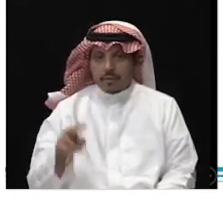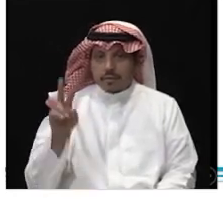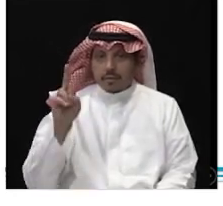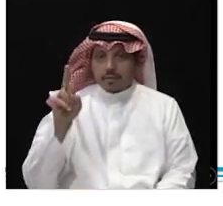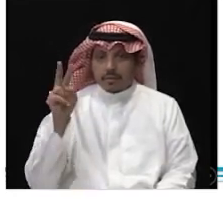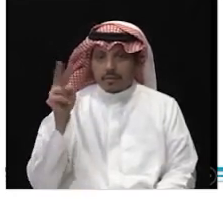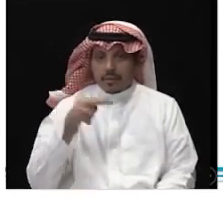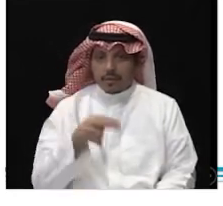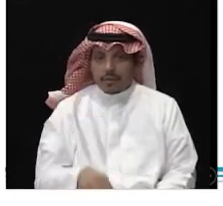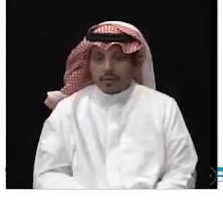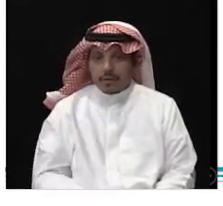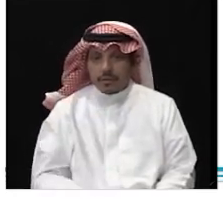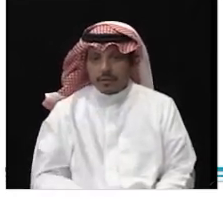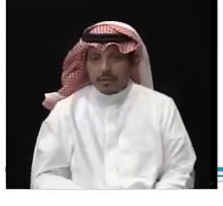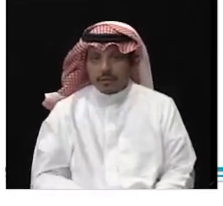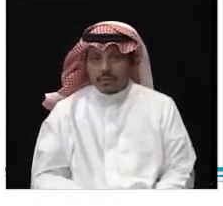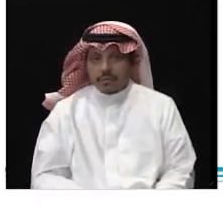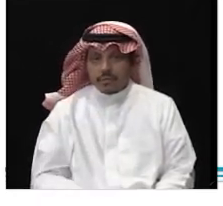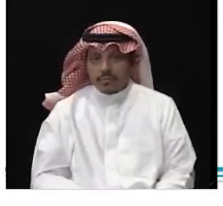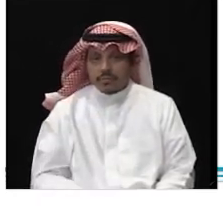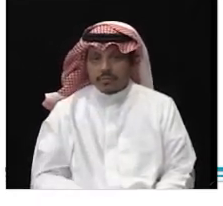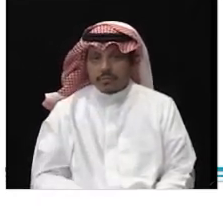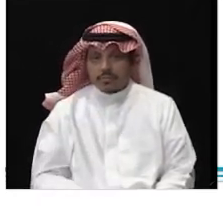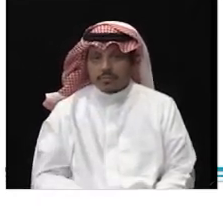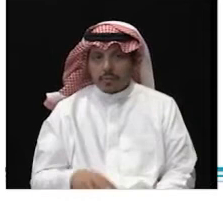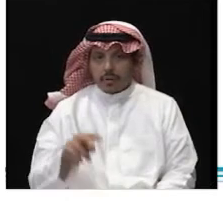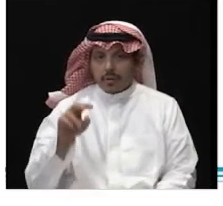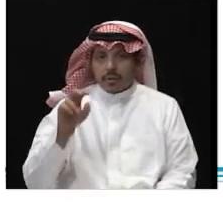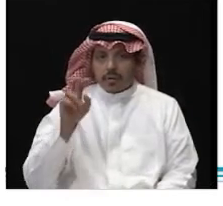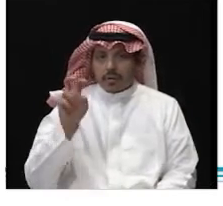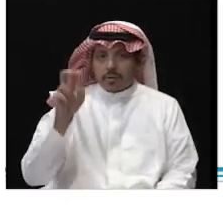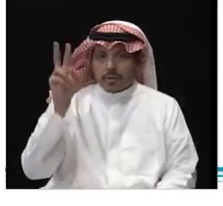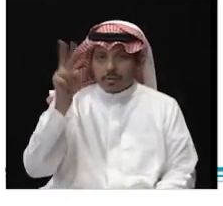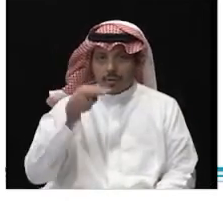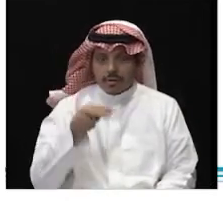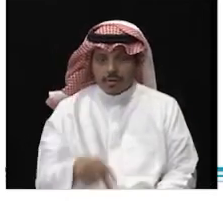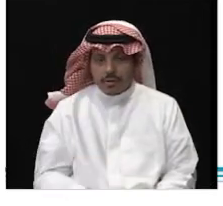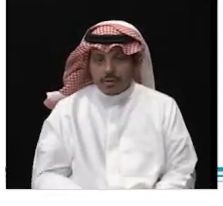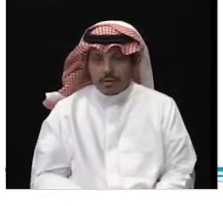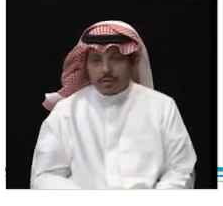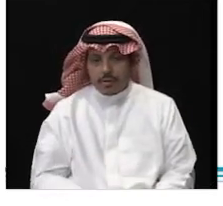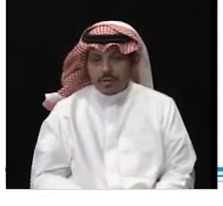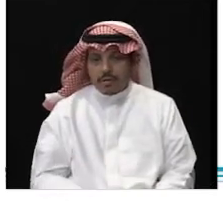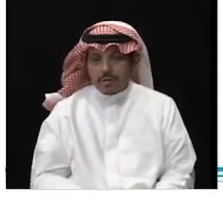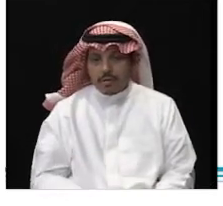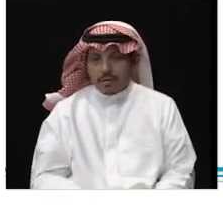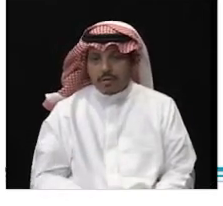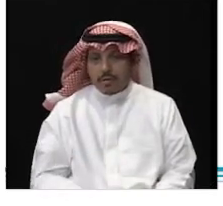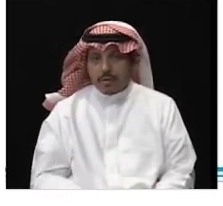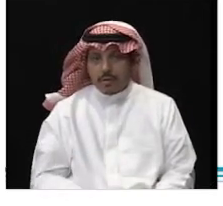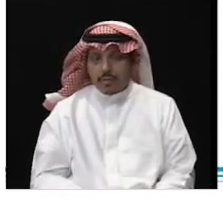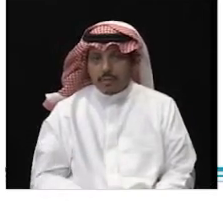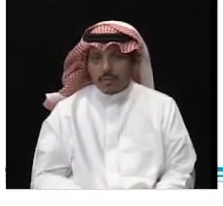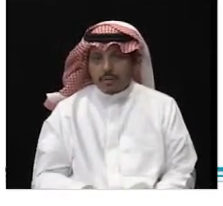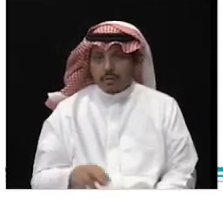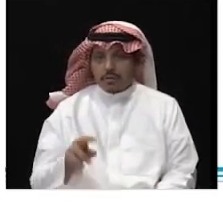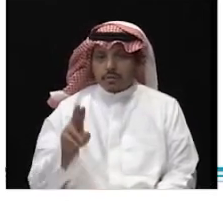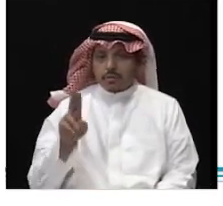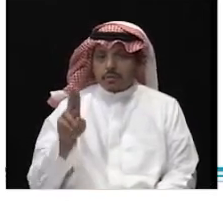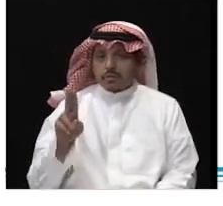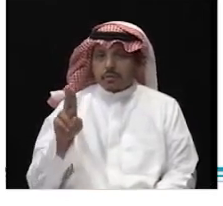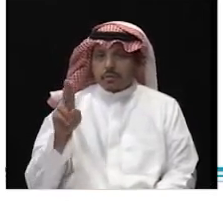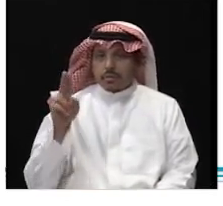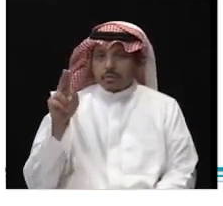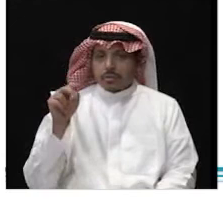تن. إذا لاحظ حرف تاء وبعده نون ساكنة، تن تن، لو كانت مفتوحة قلنا التاء،